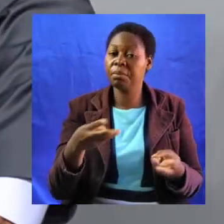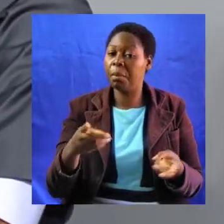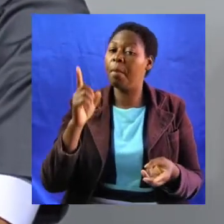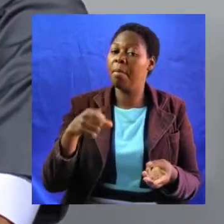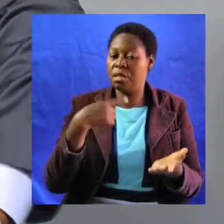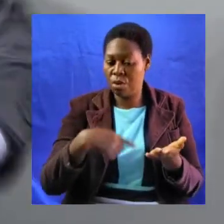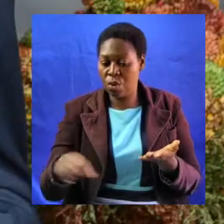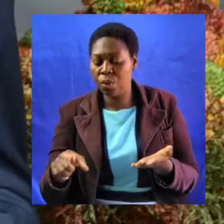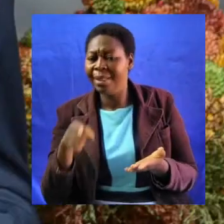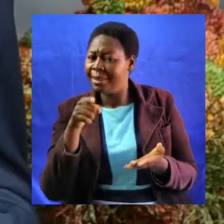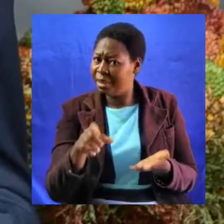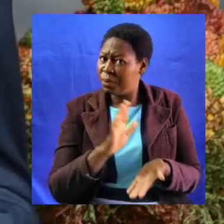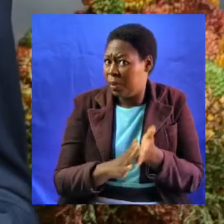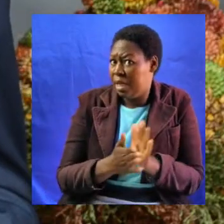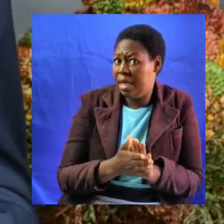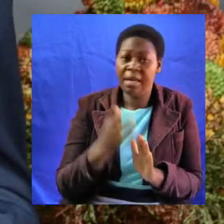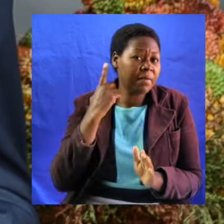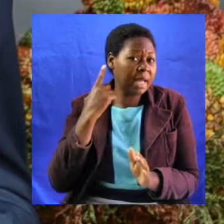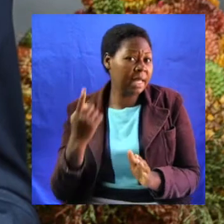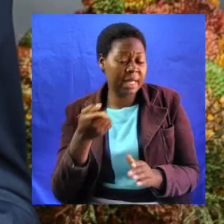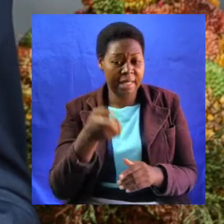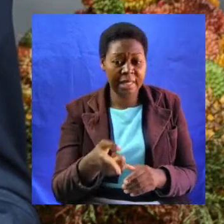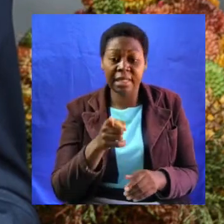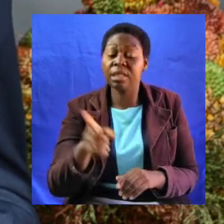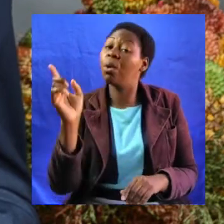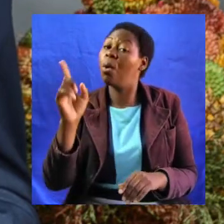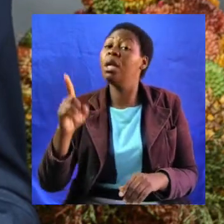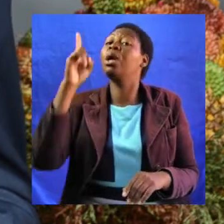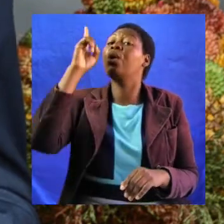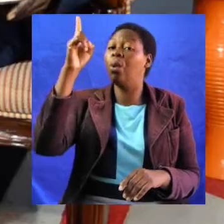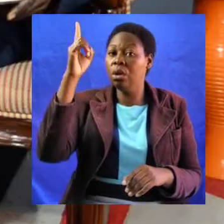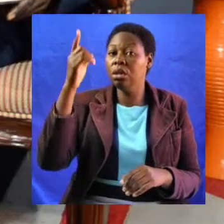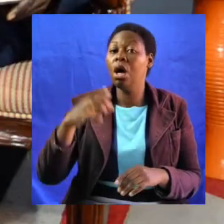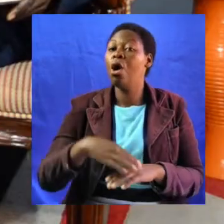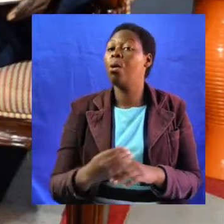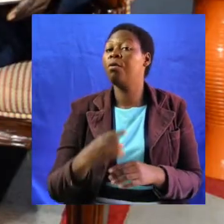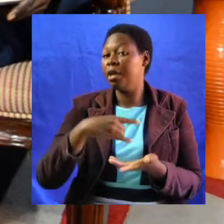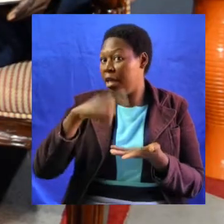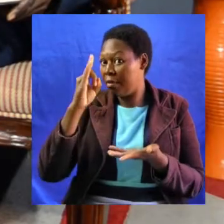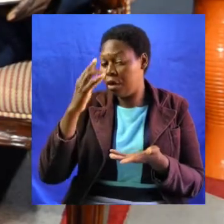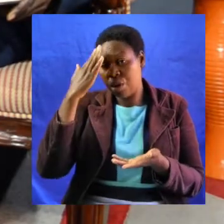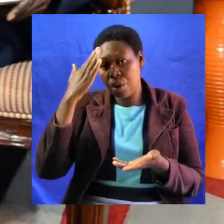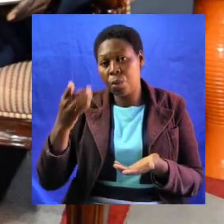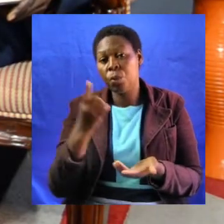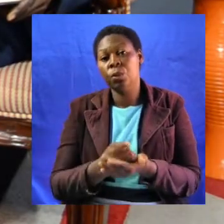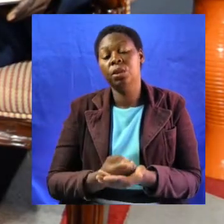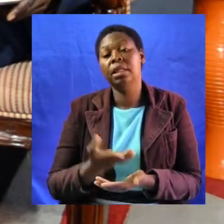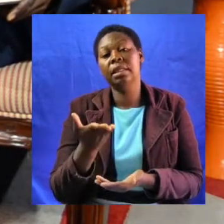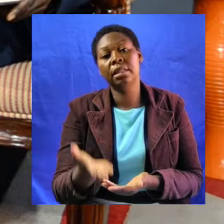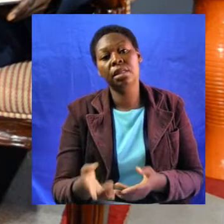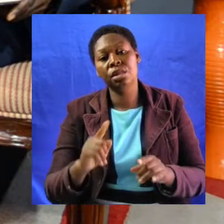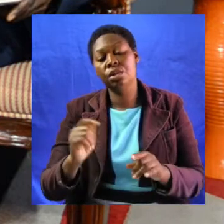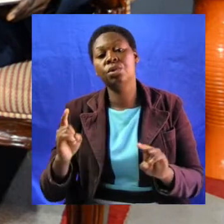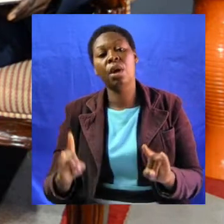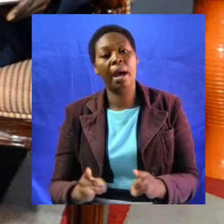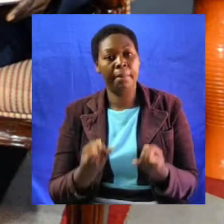hidden vakati izva tsatakambozvona ndimwari chete ndimwe muri kuonere kuti kaitiro kakaita Cyrus kakaita kuti mbiri